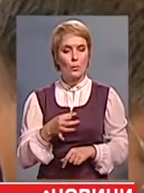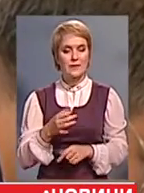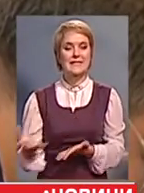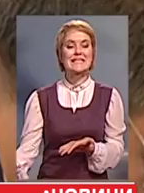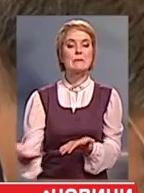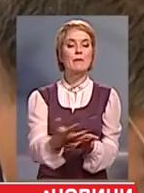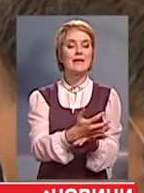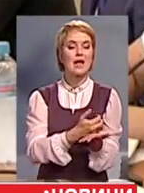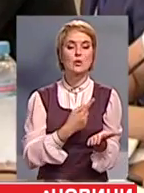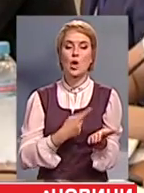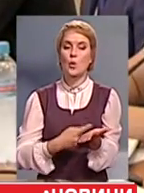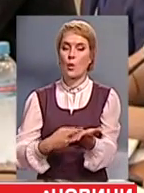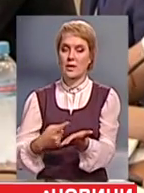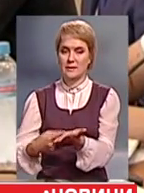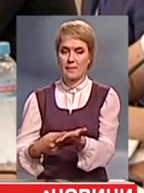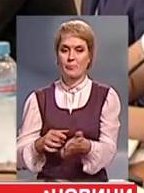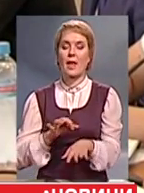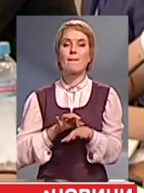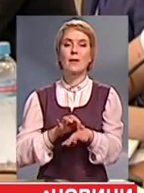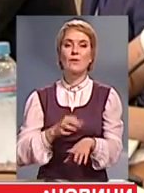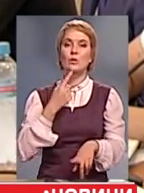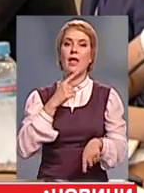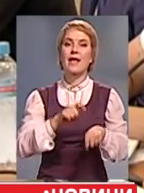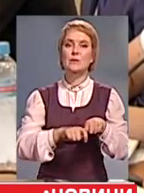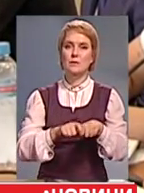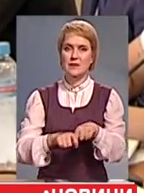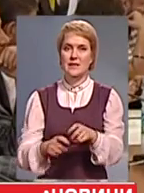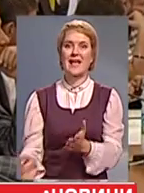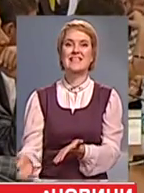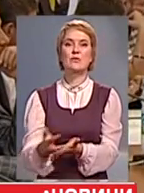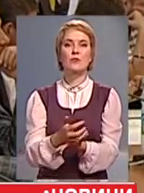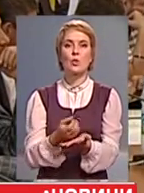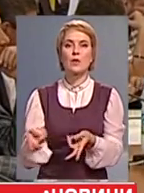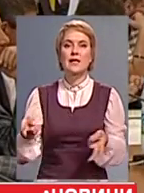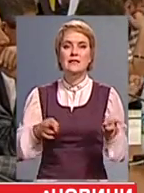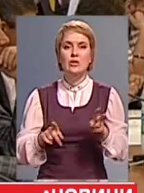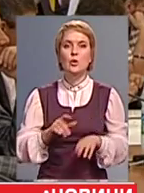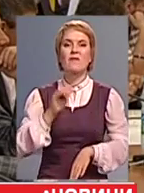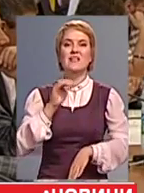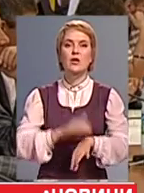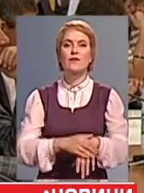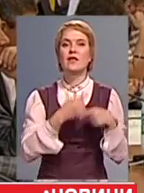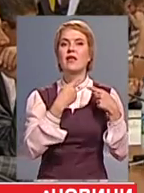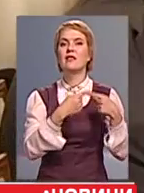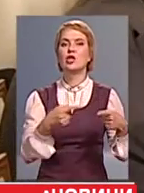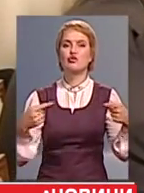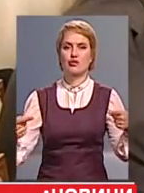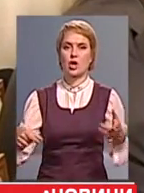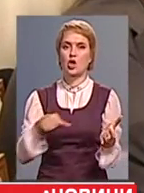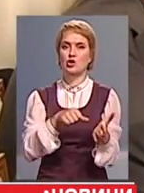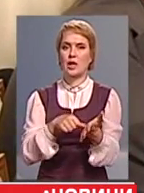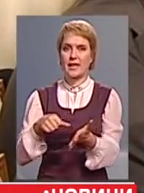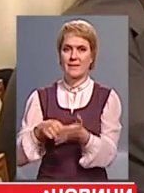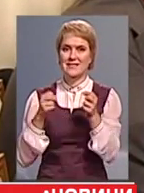докази, проводиться експертиза, збираються сліди для того, щоб знайти, установити інших членів злочинної